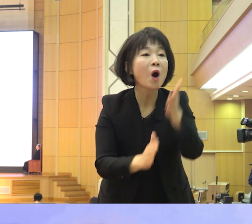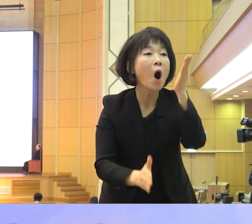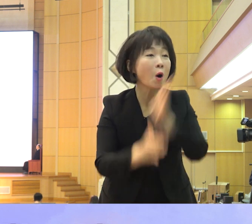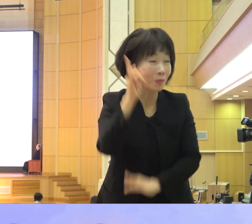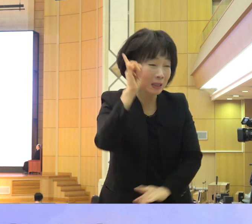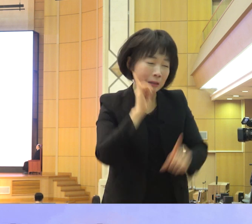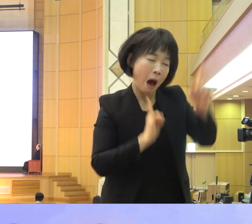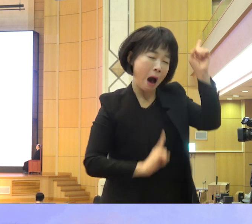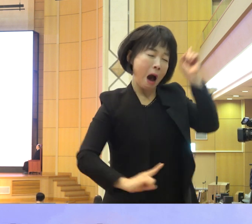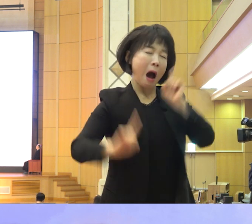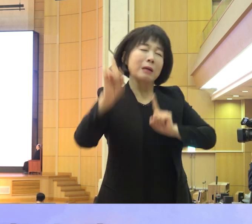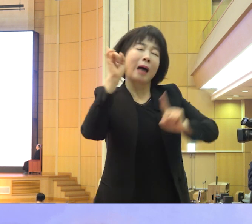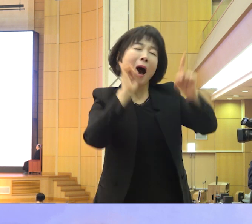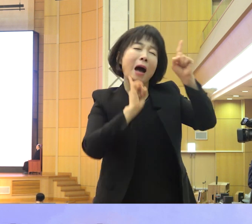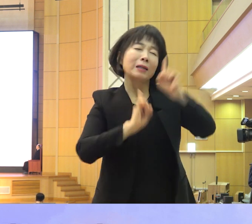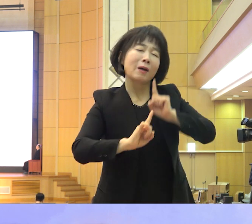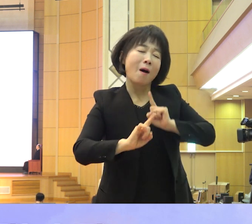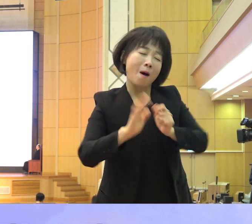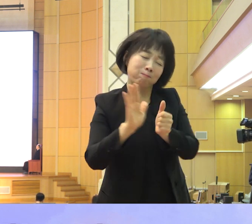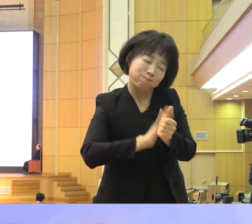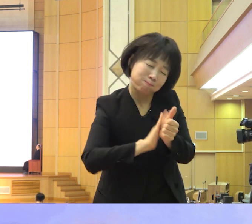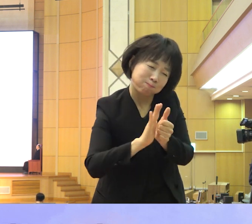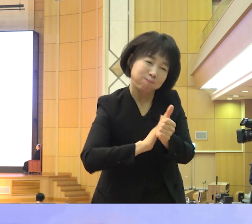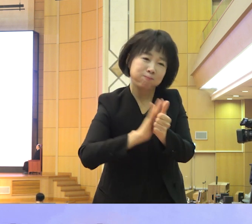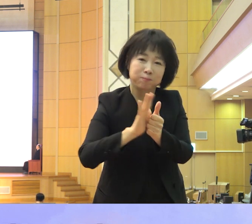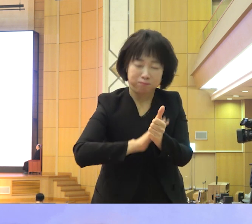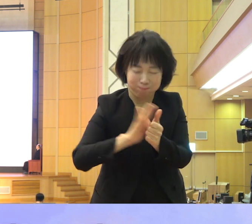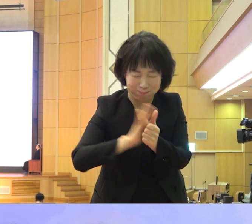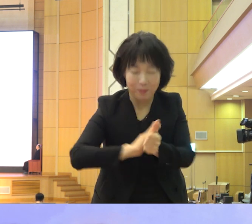볼 수 없는 상처